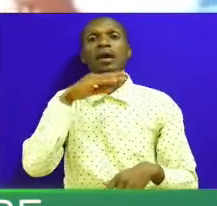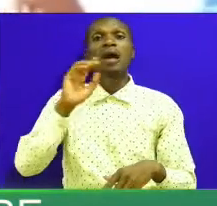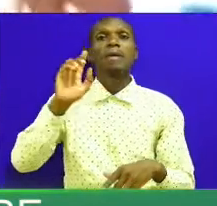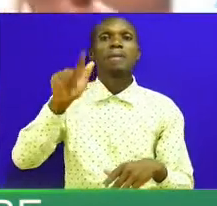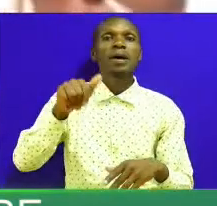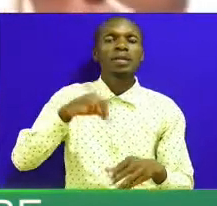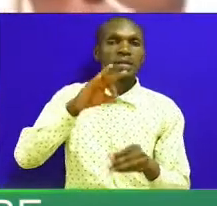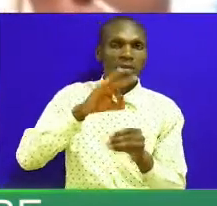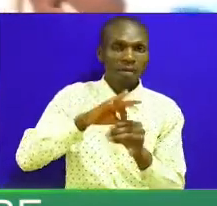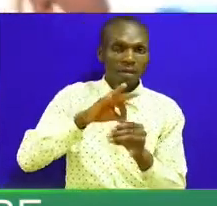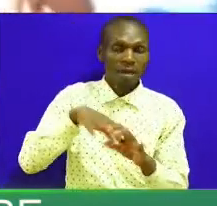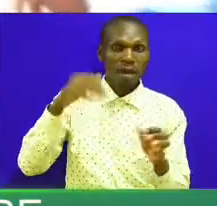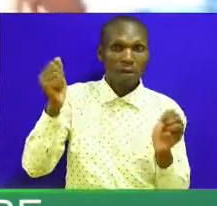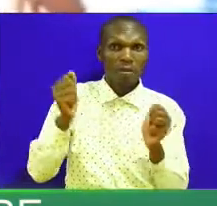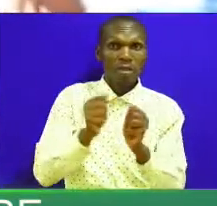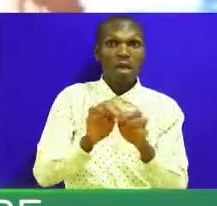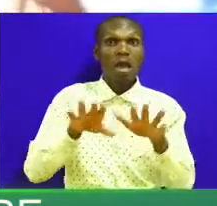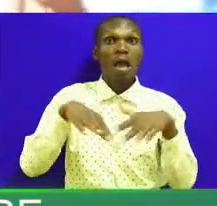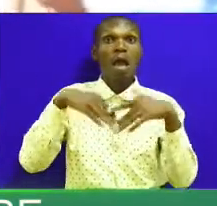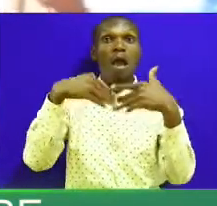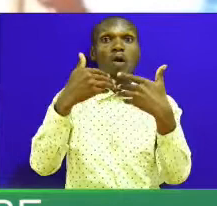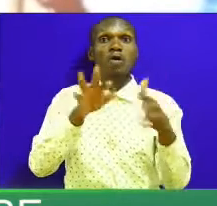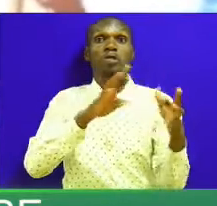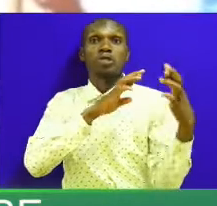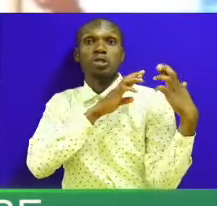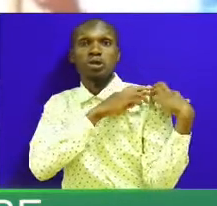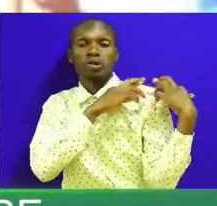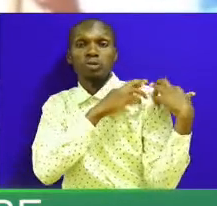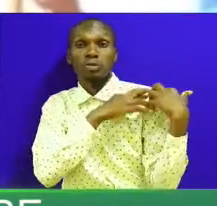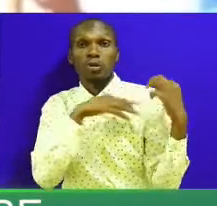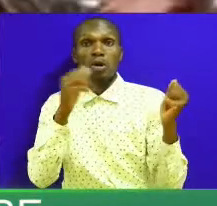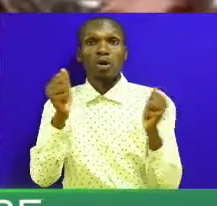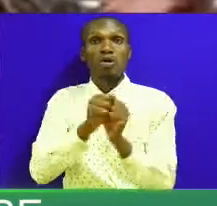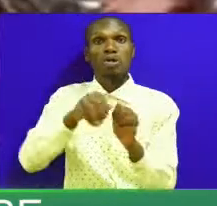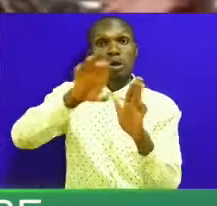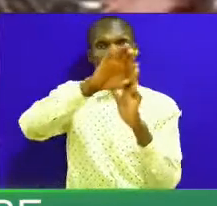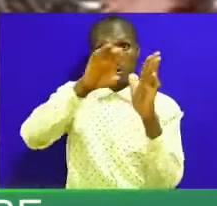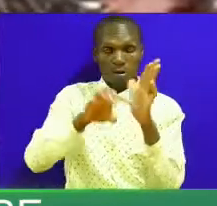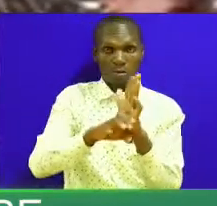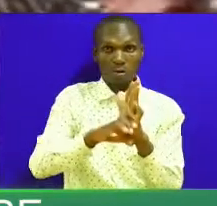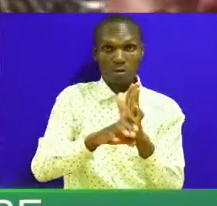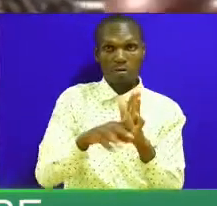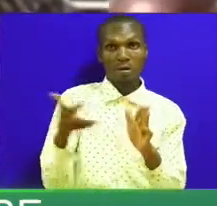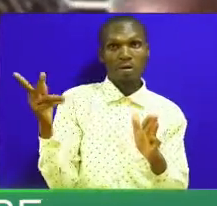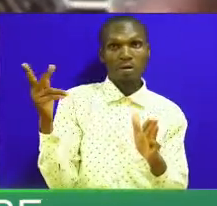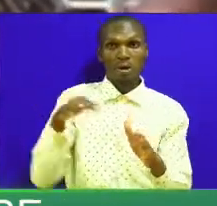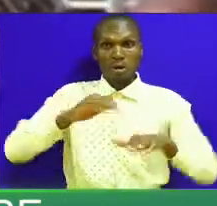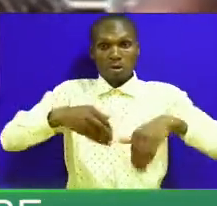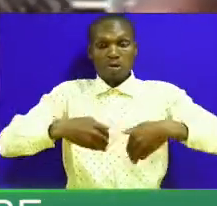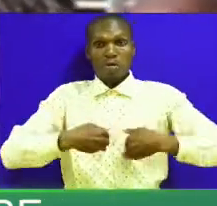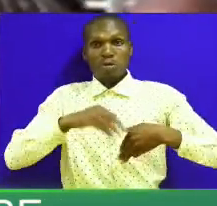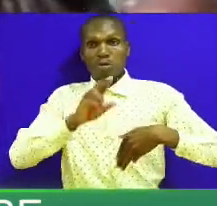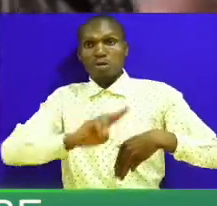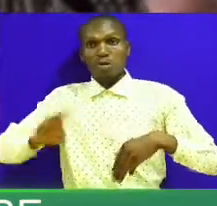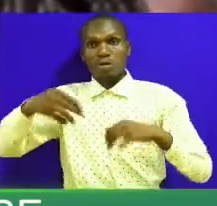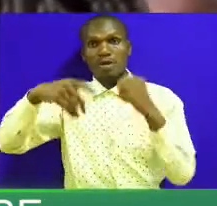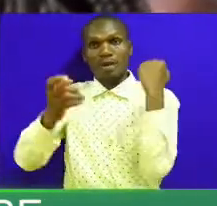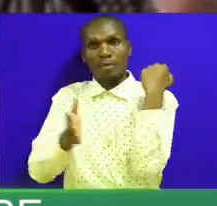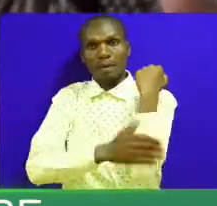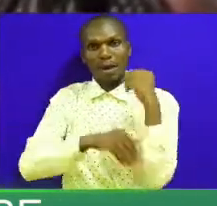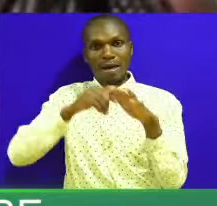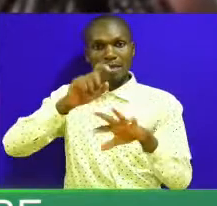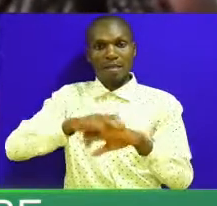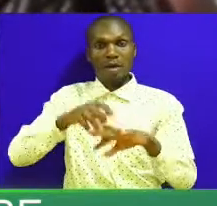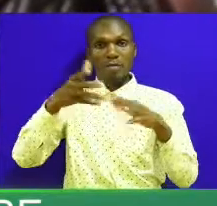tupike uchaguzi kulingana na mujibu na matakwa ya katiba. Vijana wasitumike wakati huu vibaya,